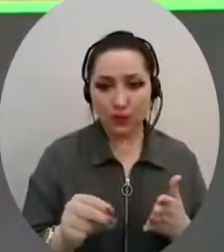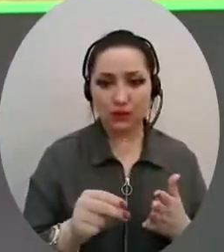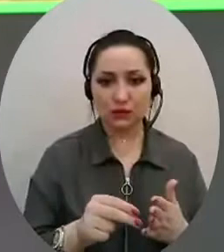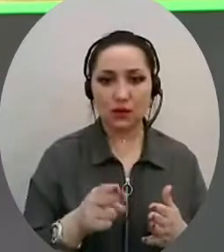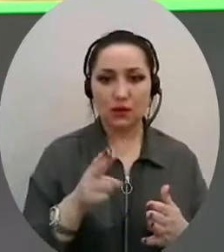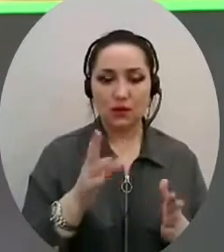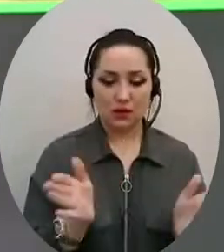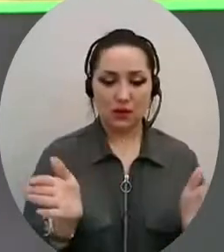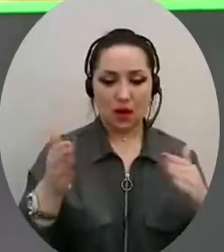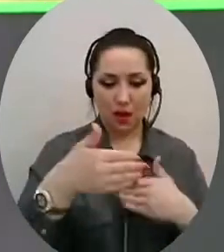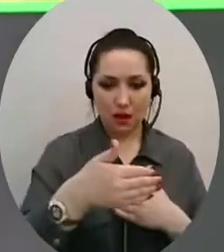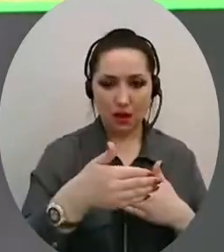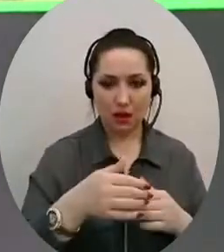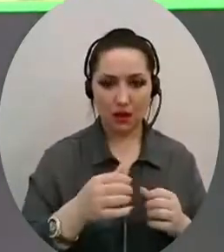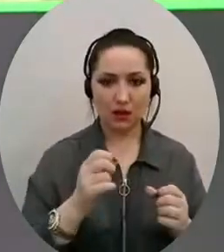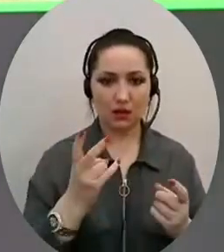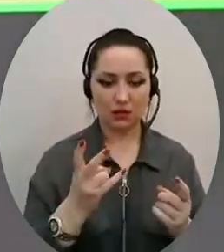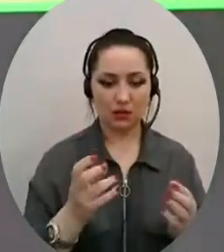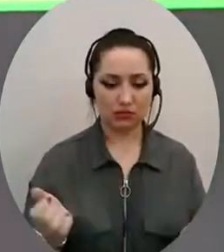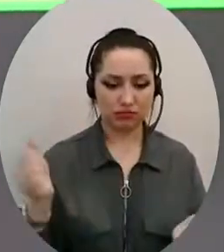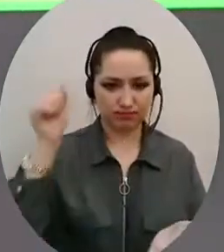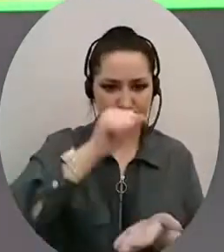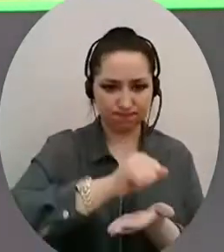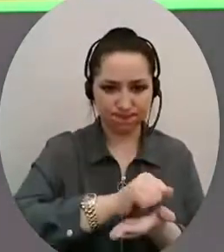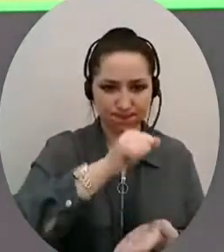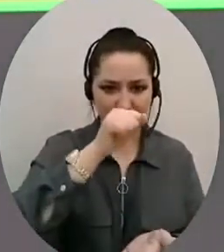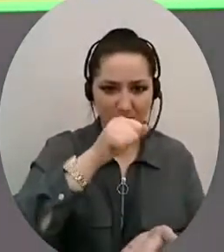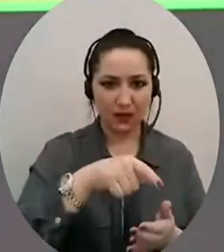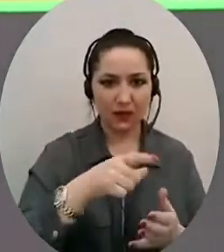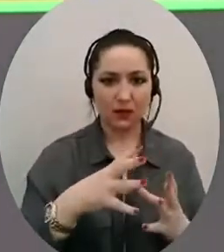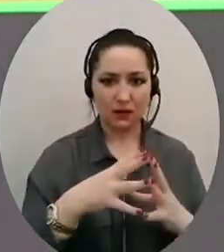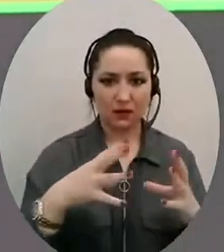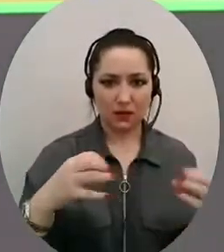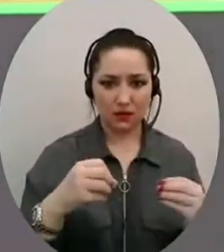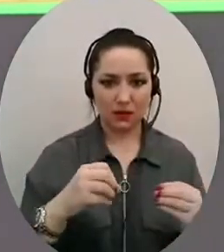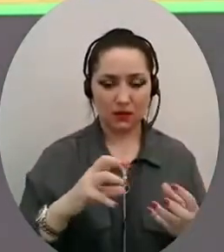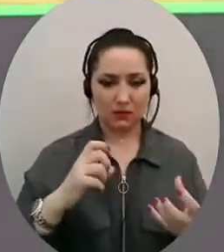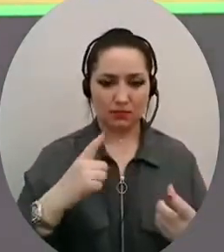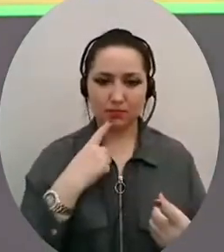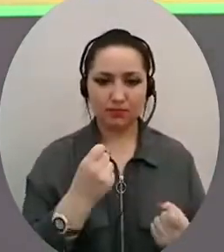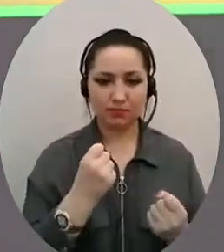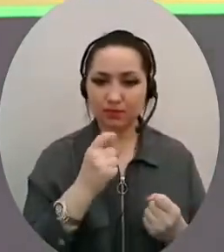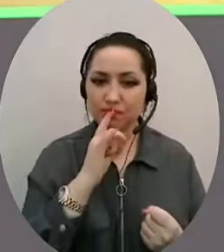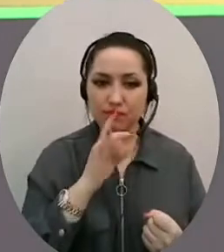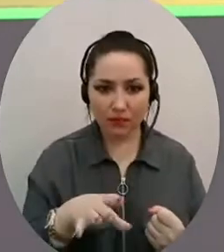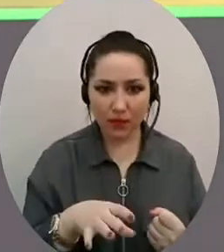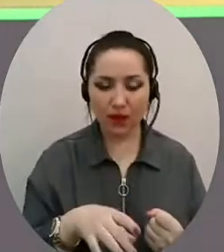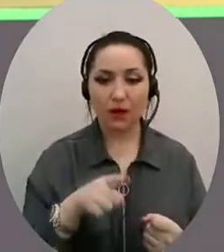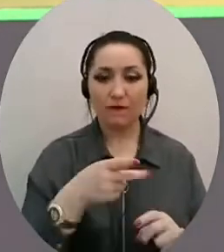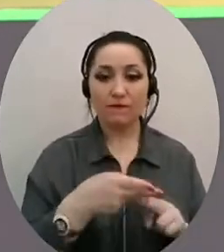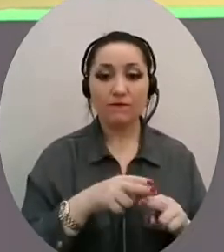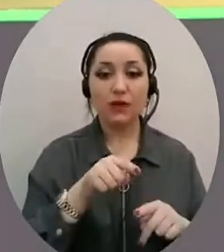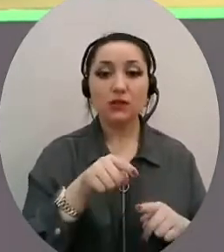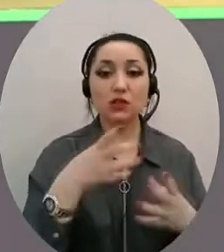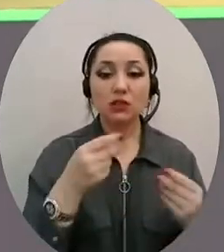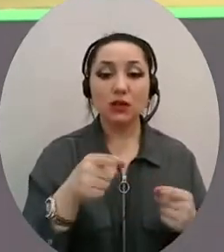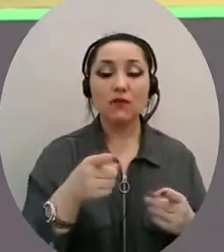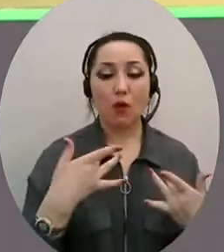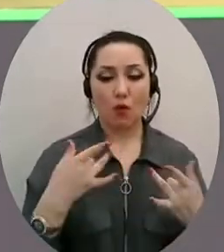контейнеры, которые будут герметично закрываться, и вот эти батоны не будут черстветь. В этот же день меня уволили.